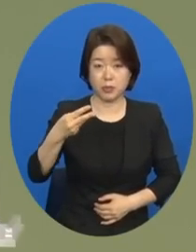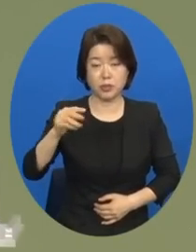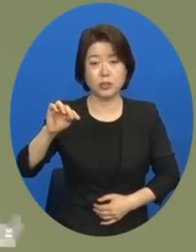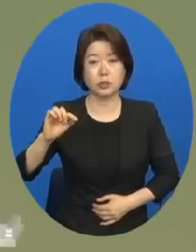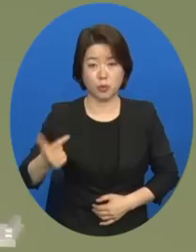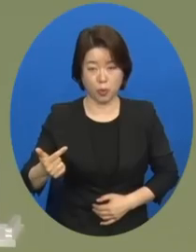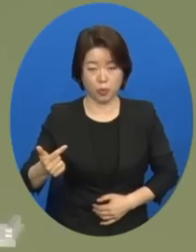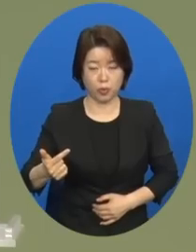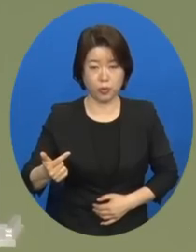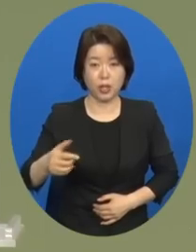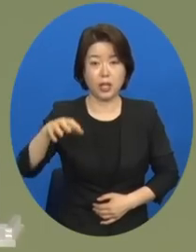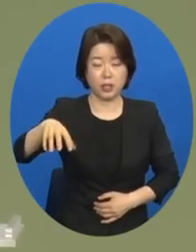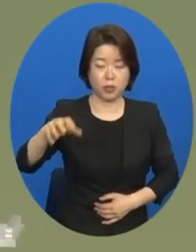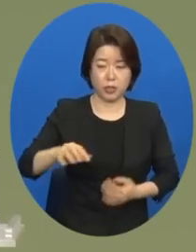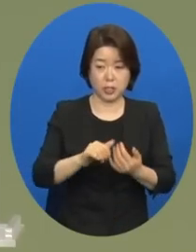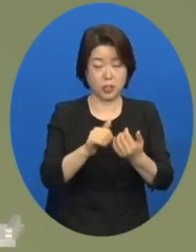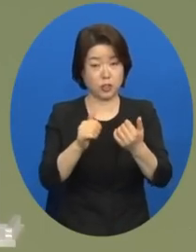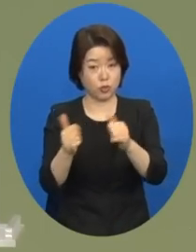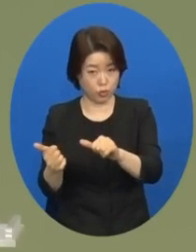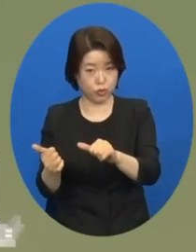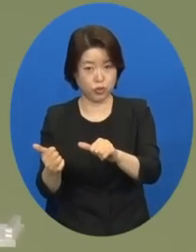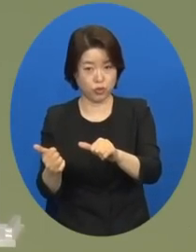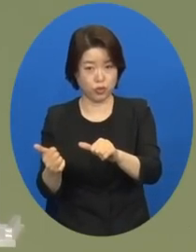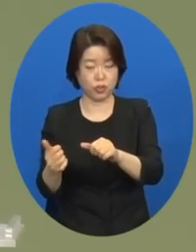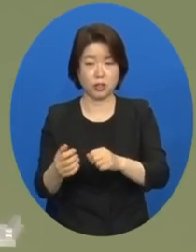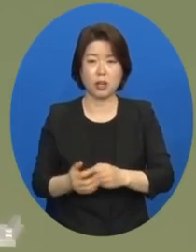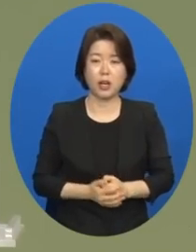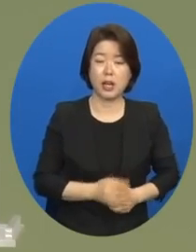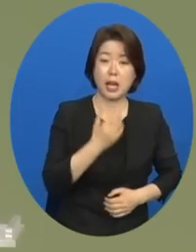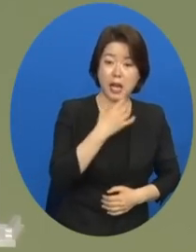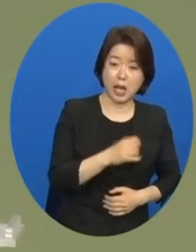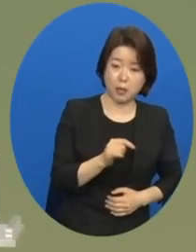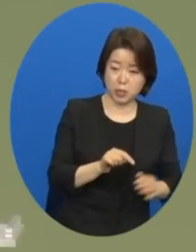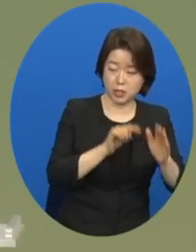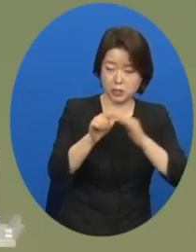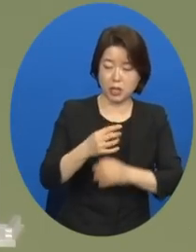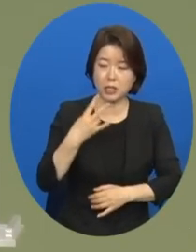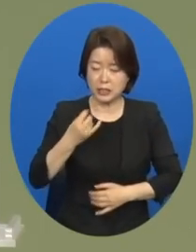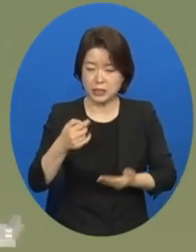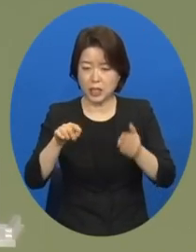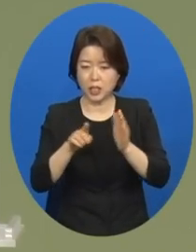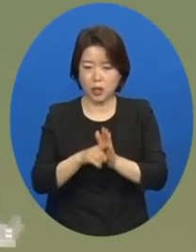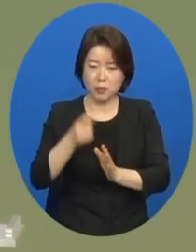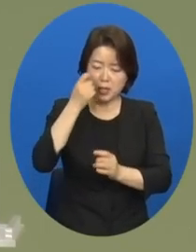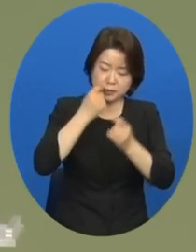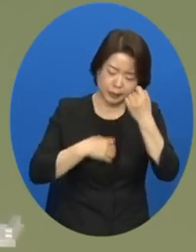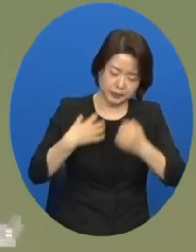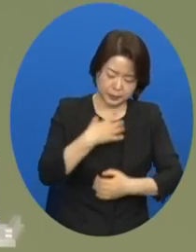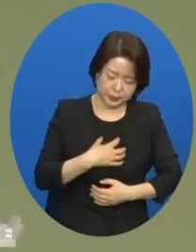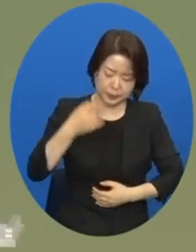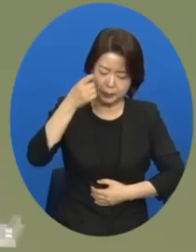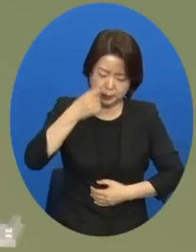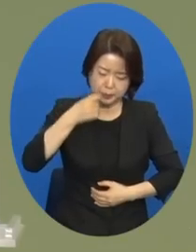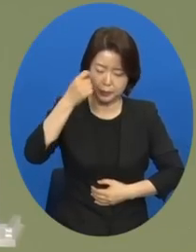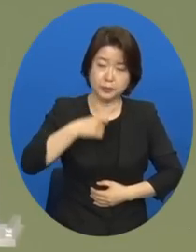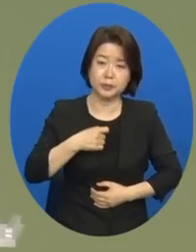아르바에서 죽음의 아브라함이 들어가서 살아를 위하여 슬퍼하며 애통하다가